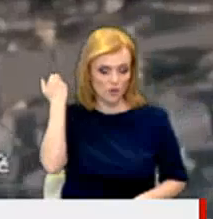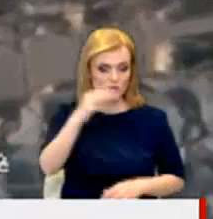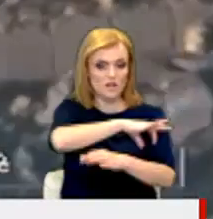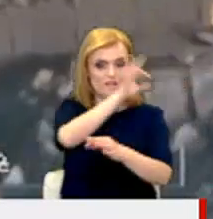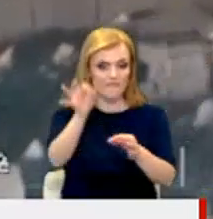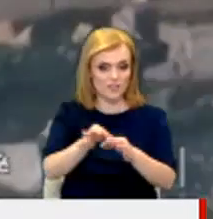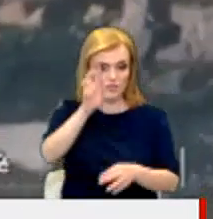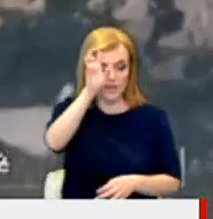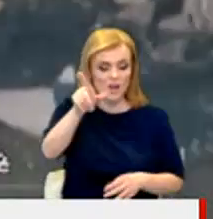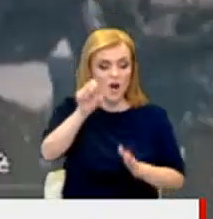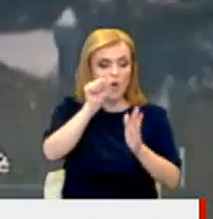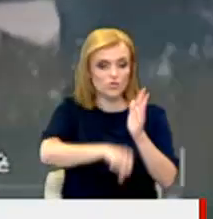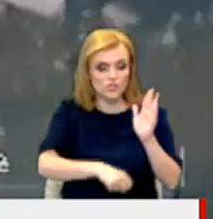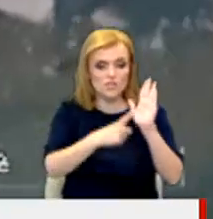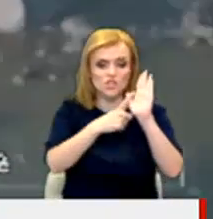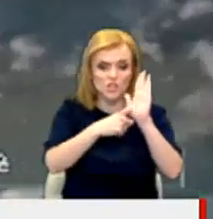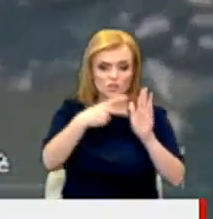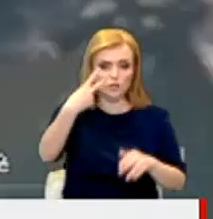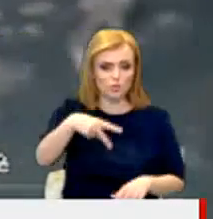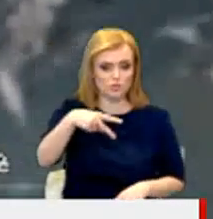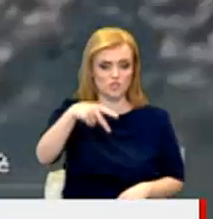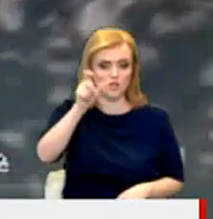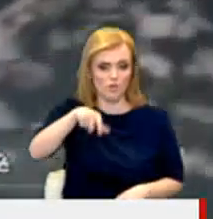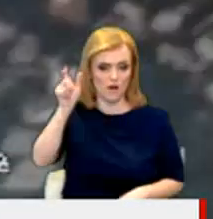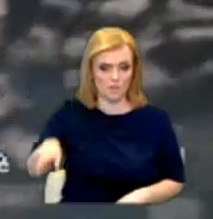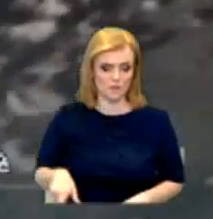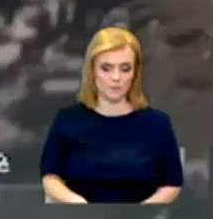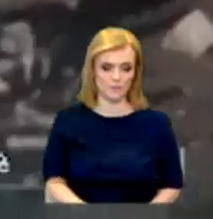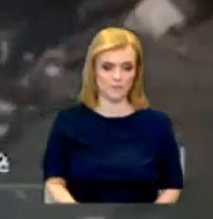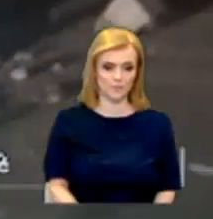țării și a ucis 620 de oameni.